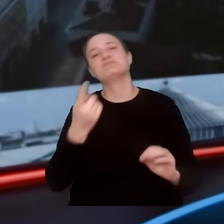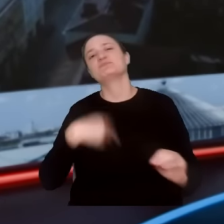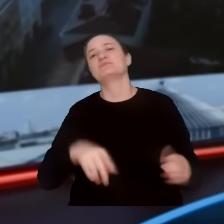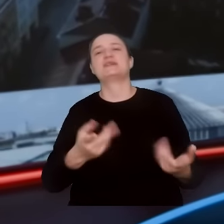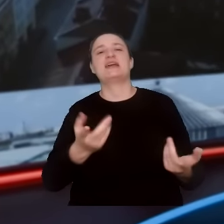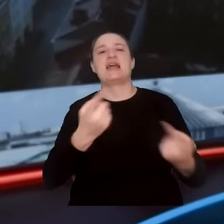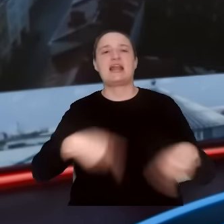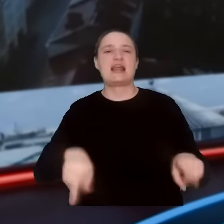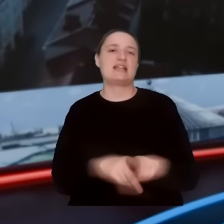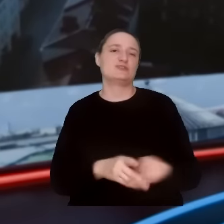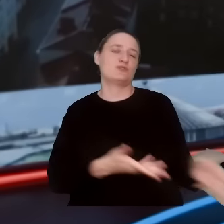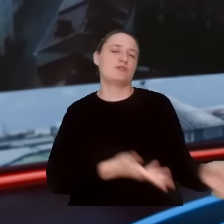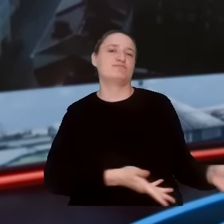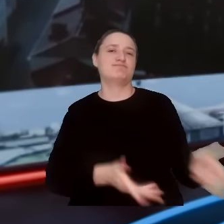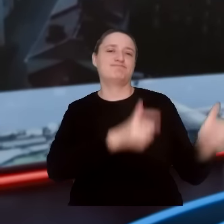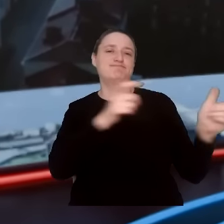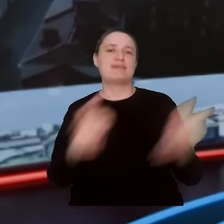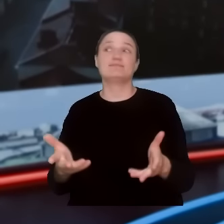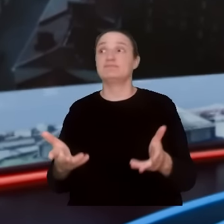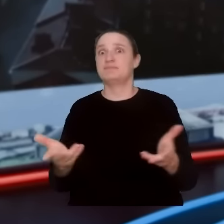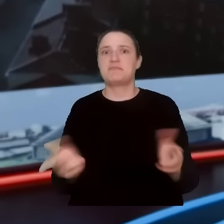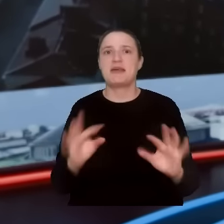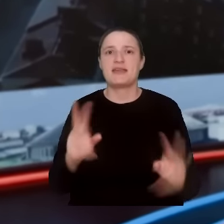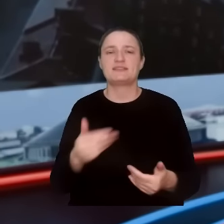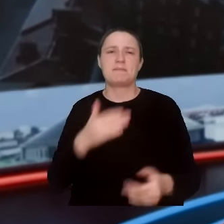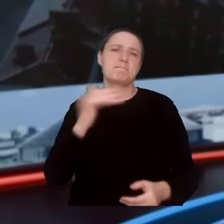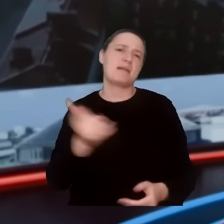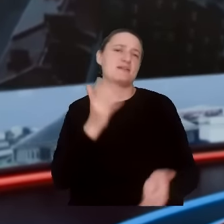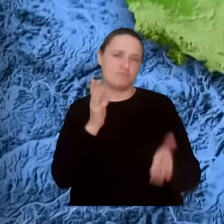map do stolika. Na majówkę będzie słonecznie i ciepło, można ruszać w trasę.